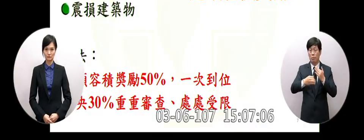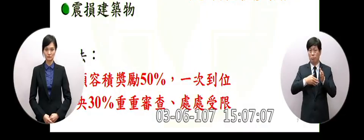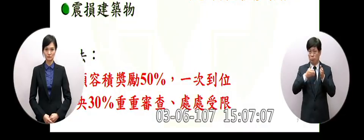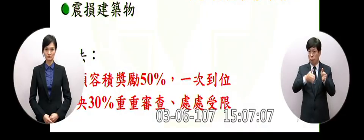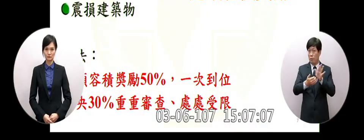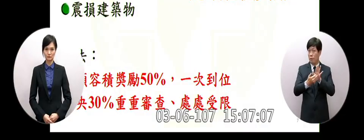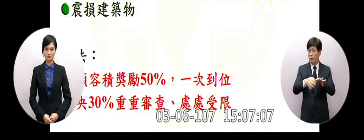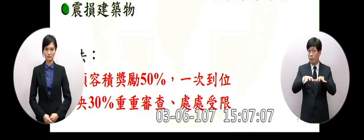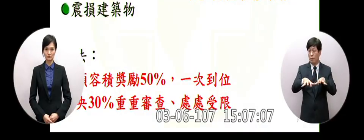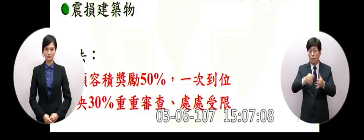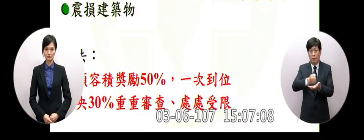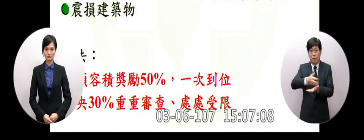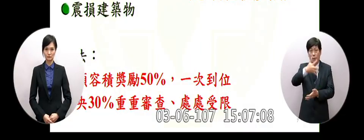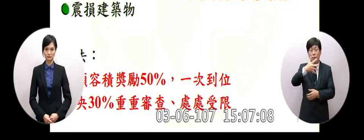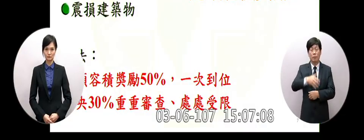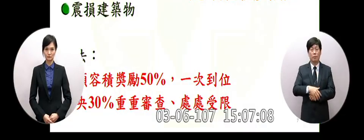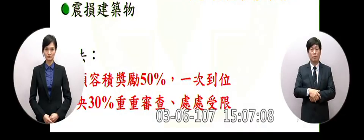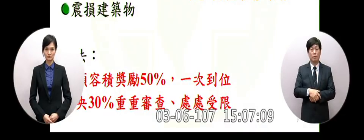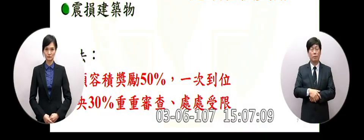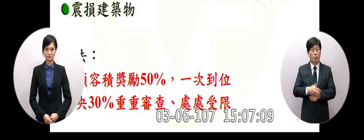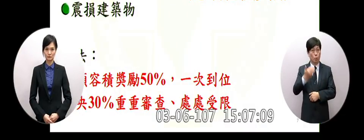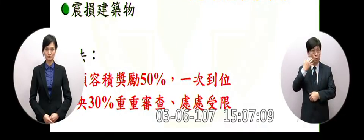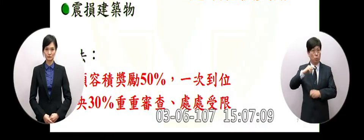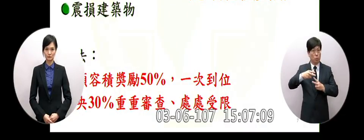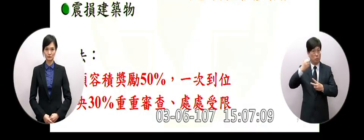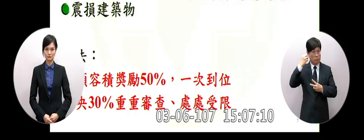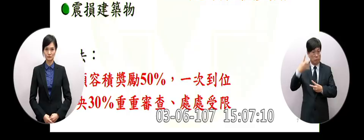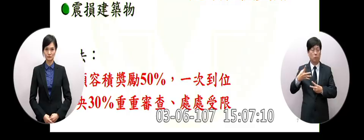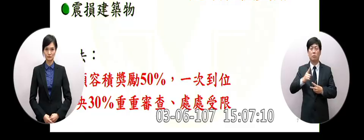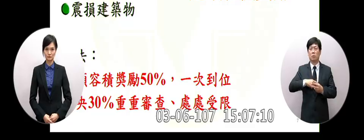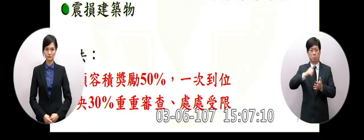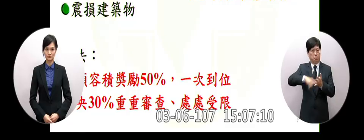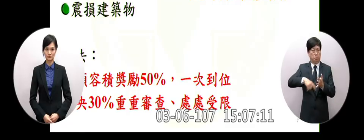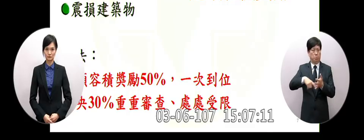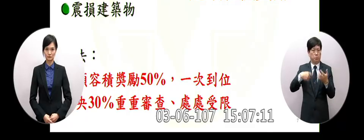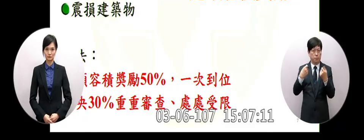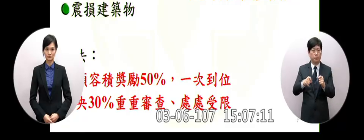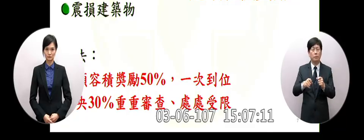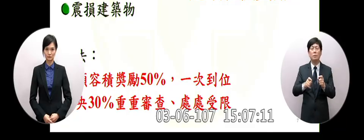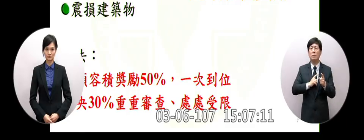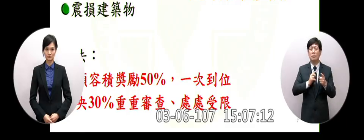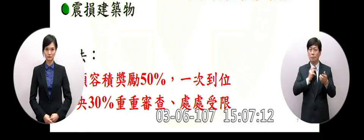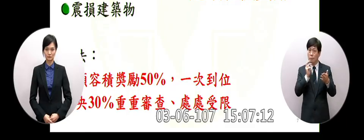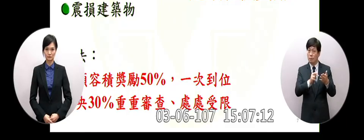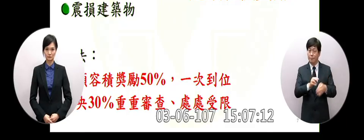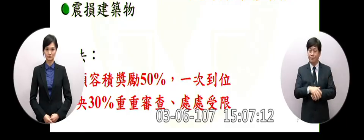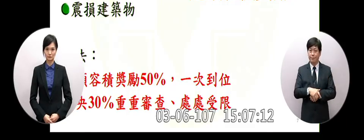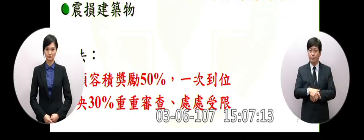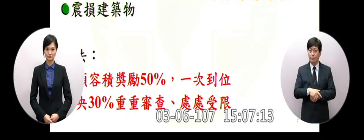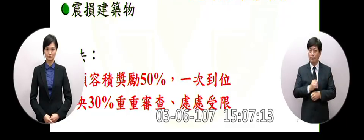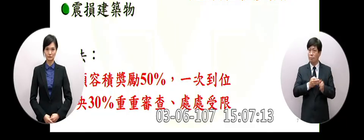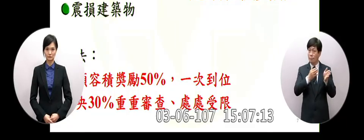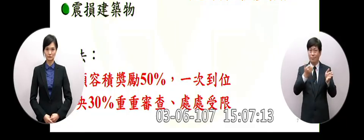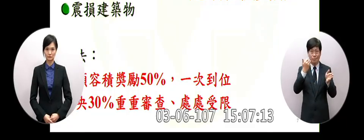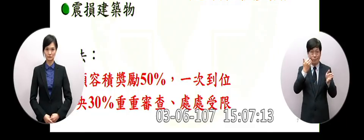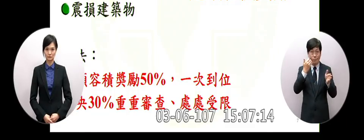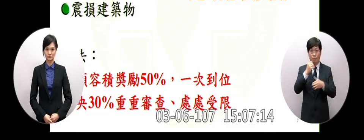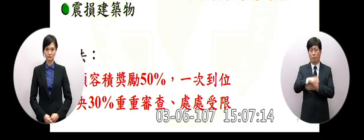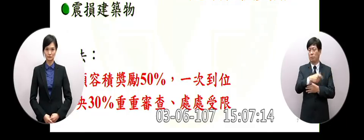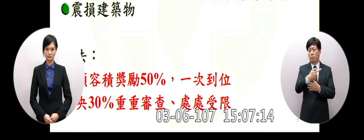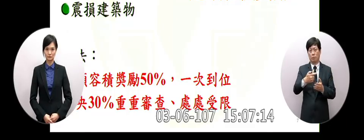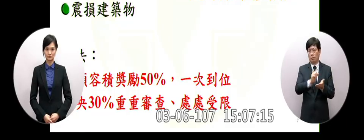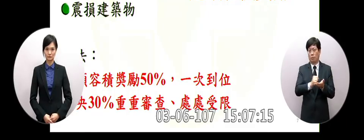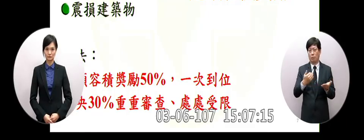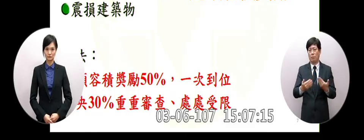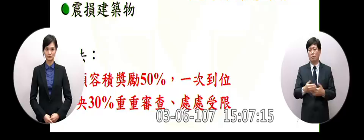灾型的建筑物这种重建做了一个简化的流程。院长可以看到说，它适用的对象非常的明